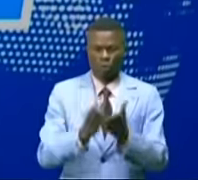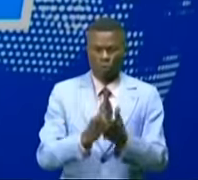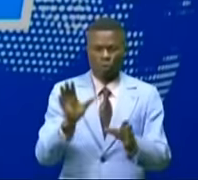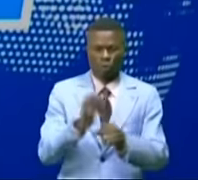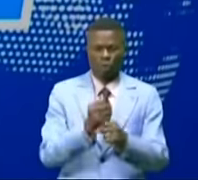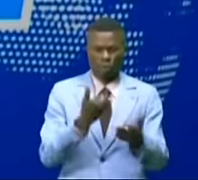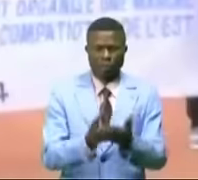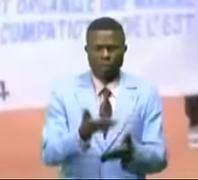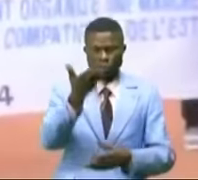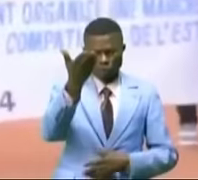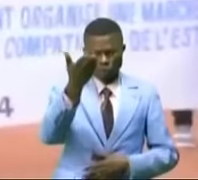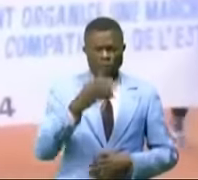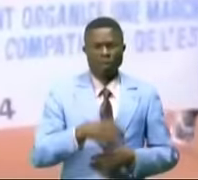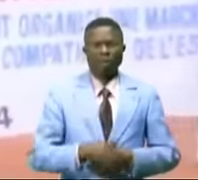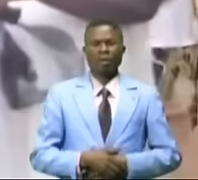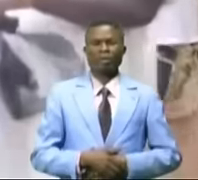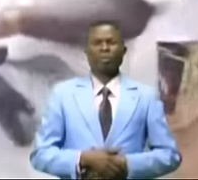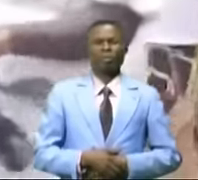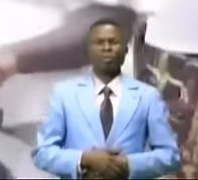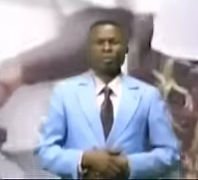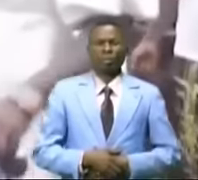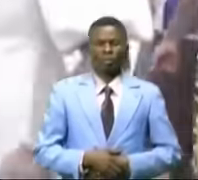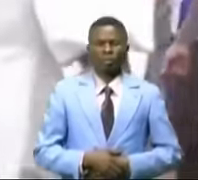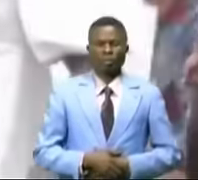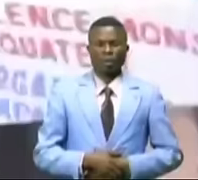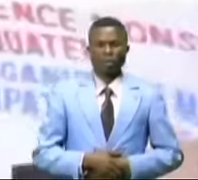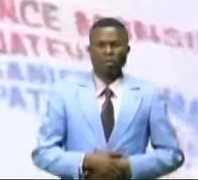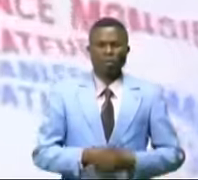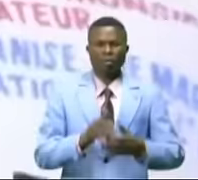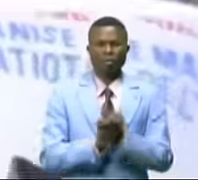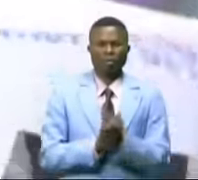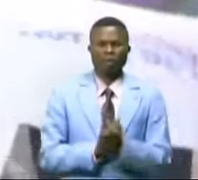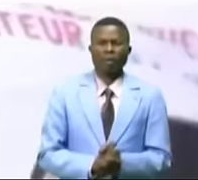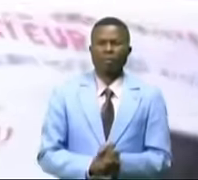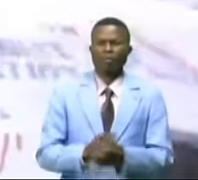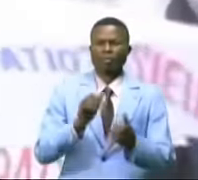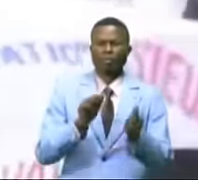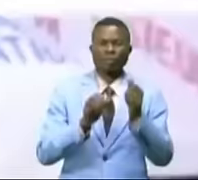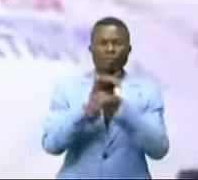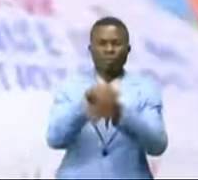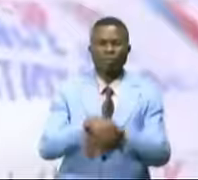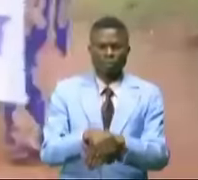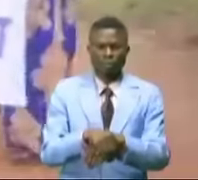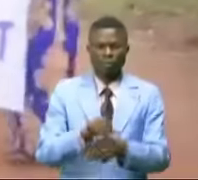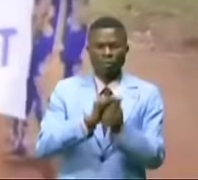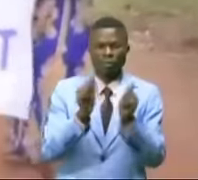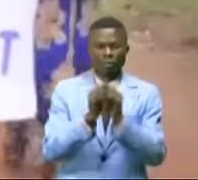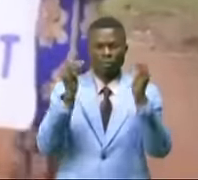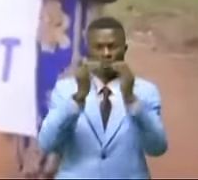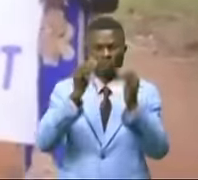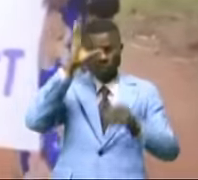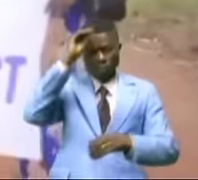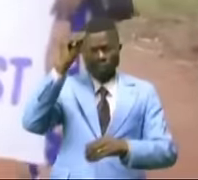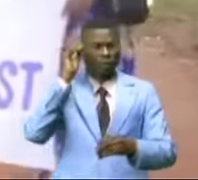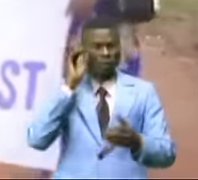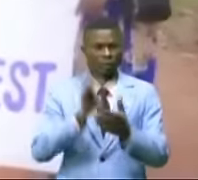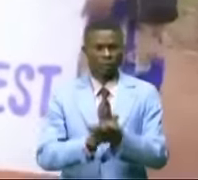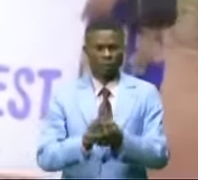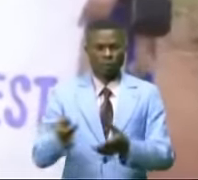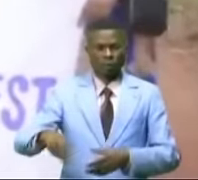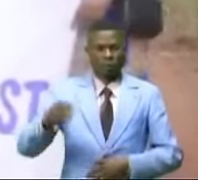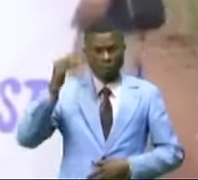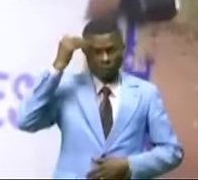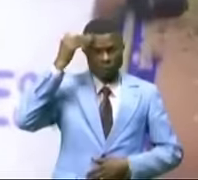condensé. Les femmes et les jeunes filles, ainsi que les hommes engagés dans la masculinité positive de la province de